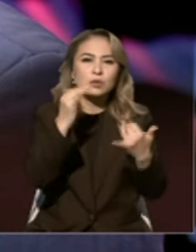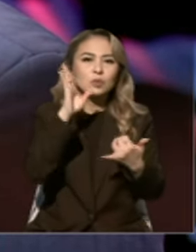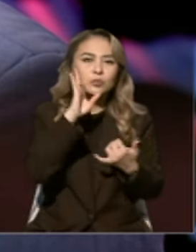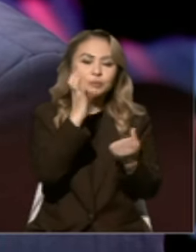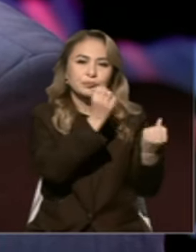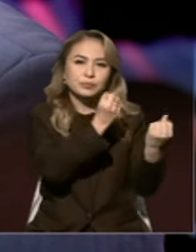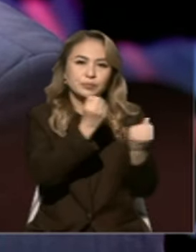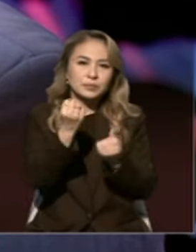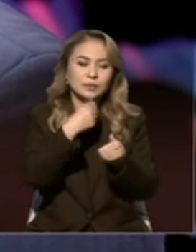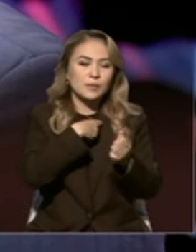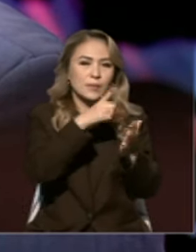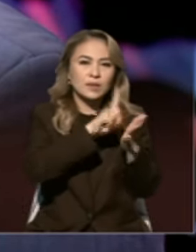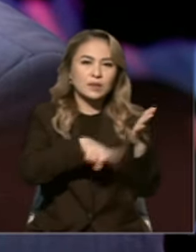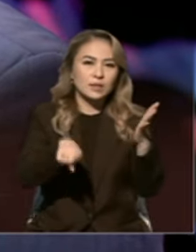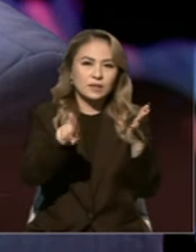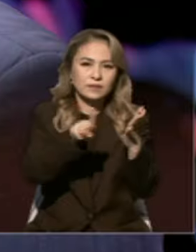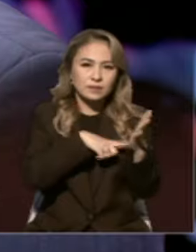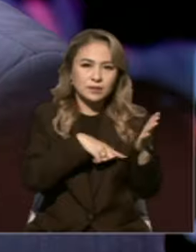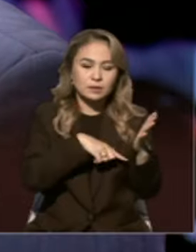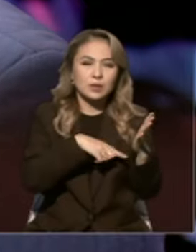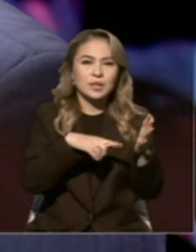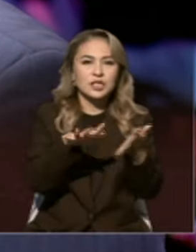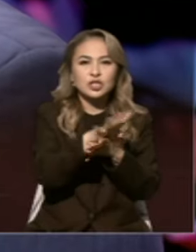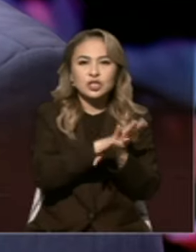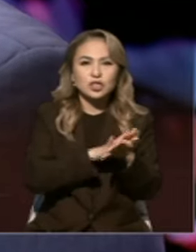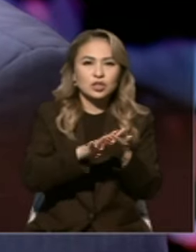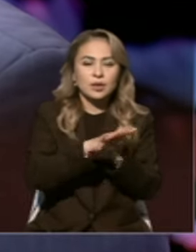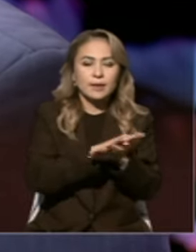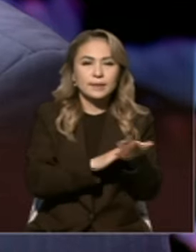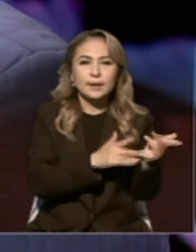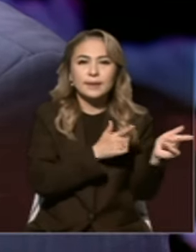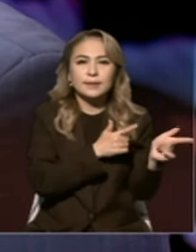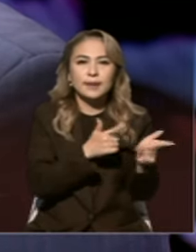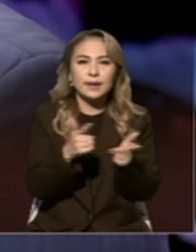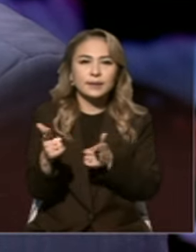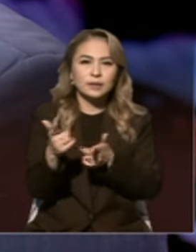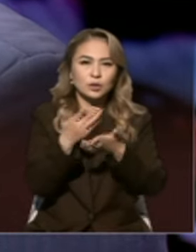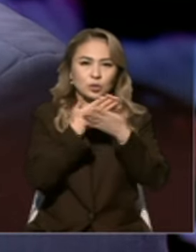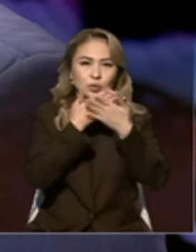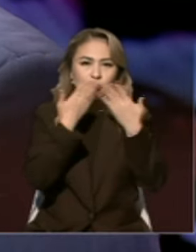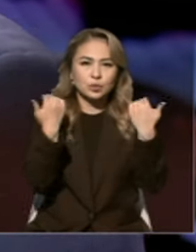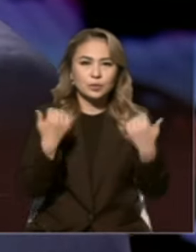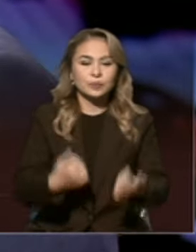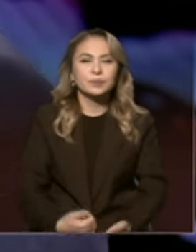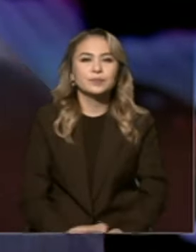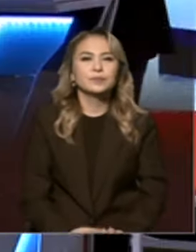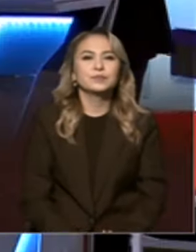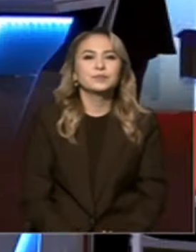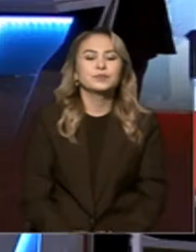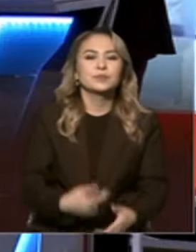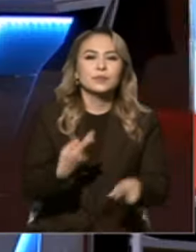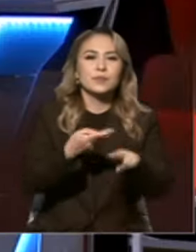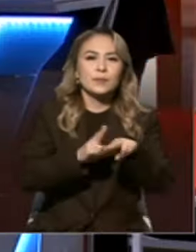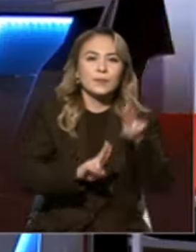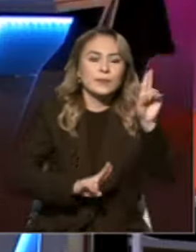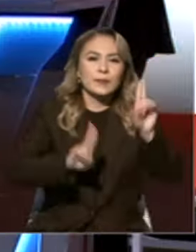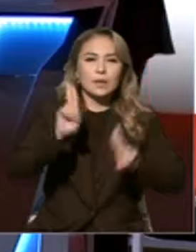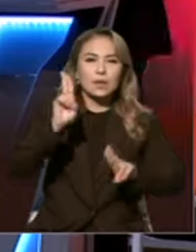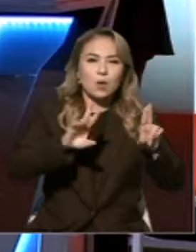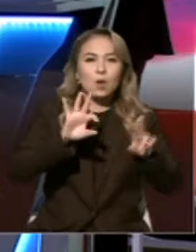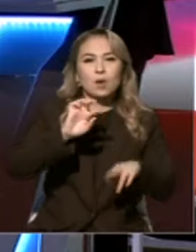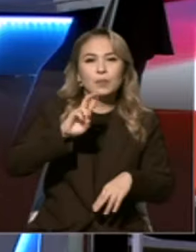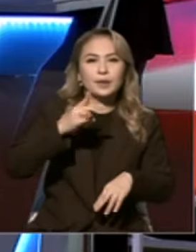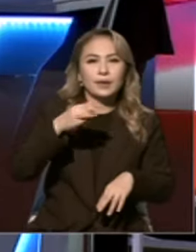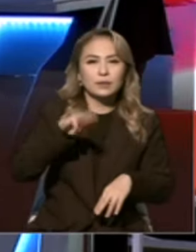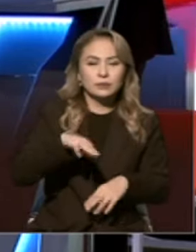қалады дегенге мен сене қоймаймын. Сене қоймайсыз, дұрыс айтасыз. Ешқандай дайындық жоқ. Бұл айтып отырсыз. Сосын бұл енді стратегиялық объект болғаннан